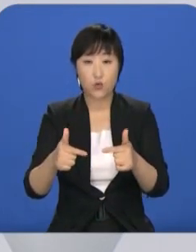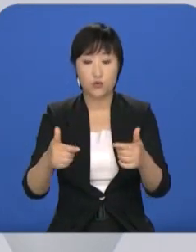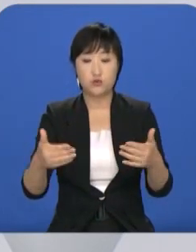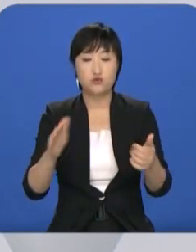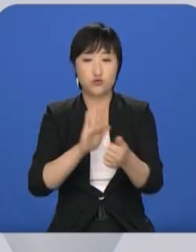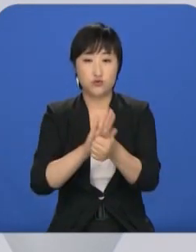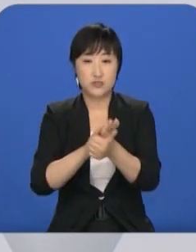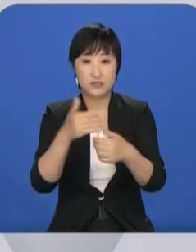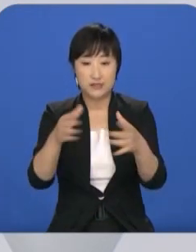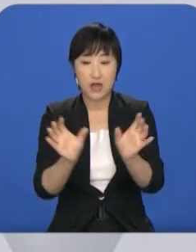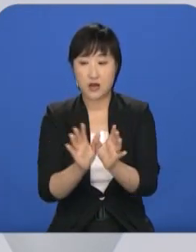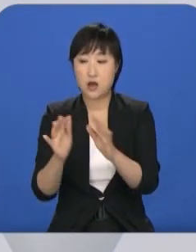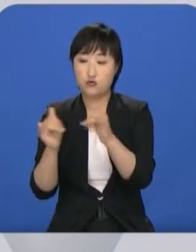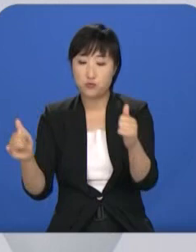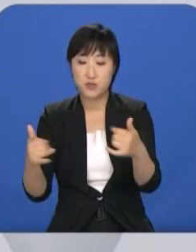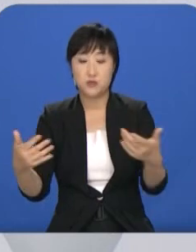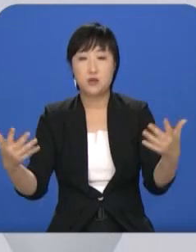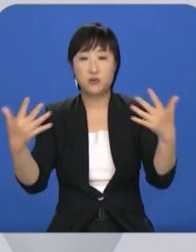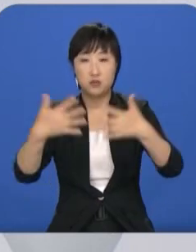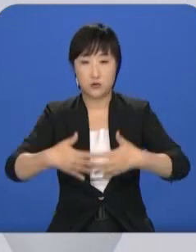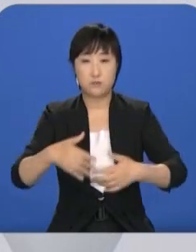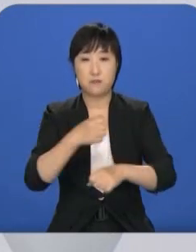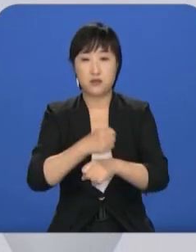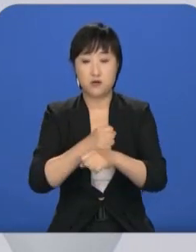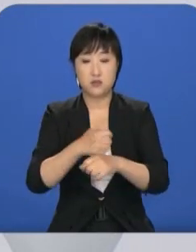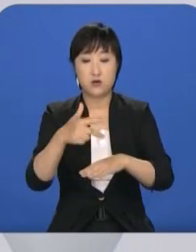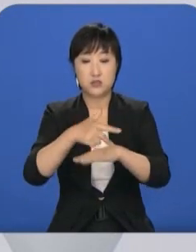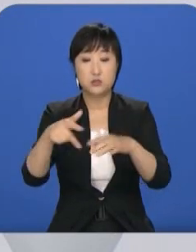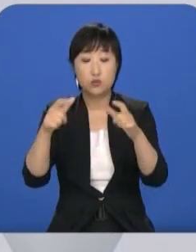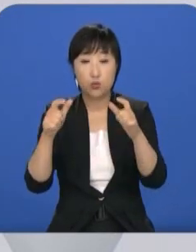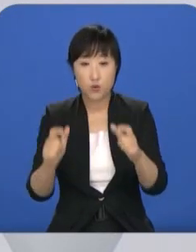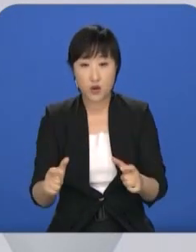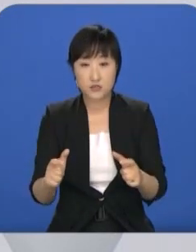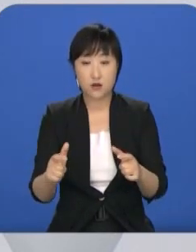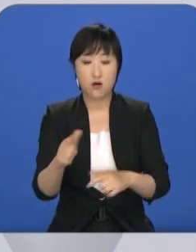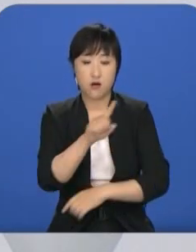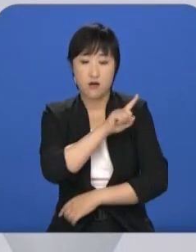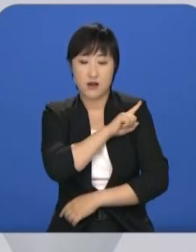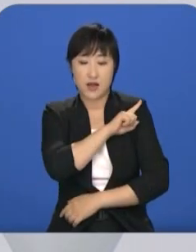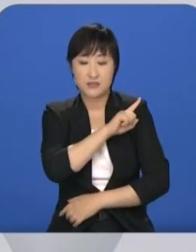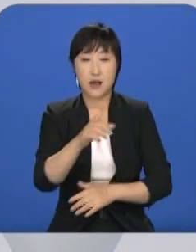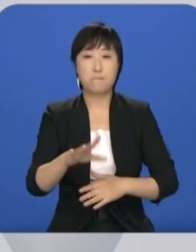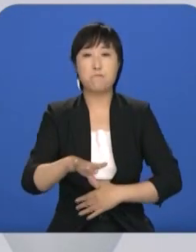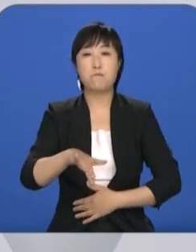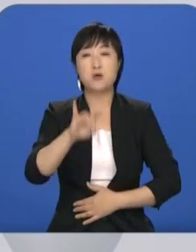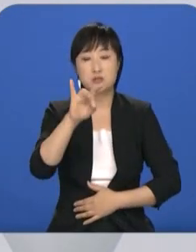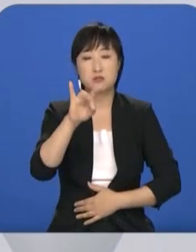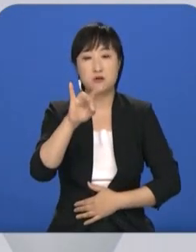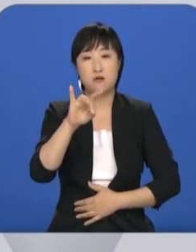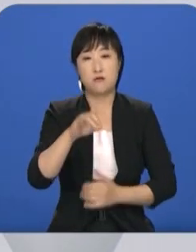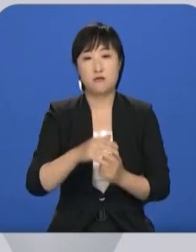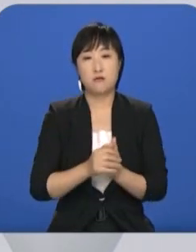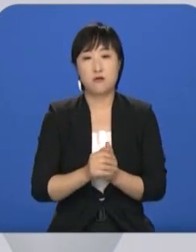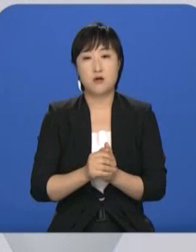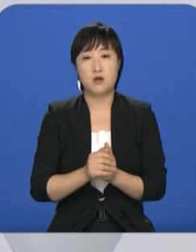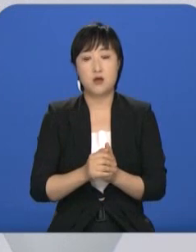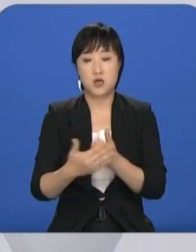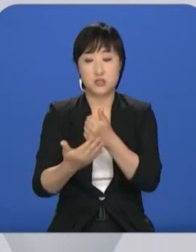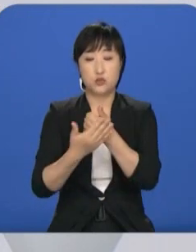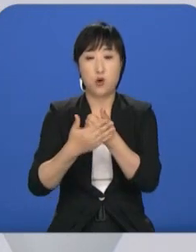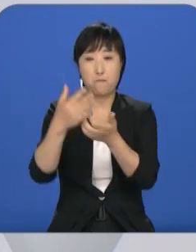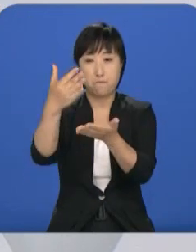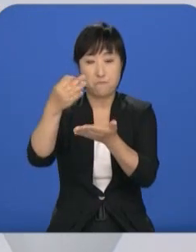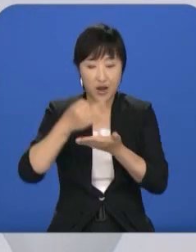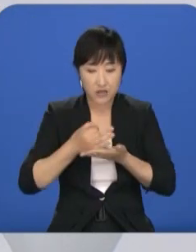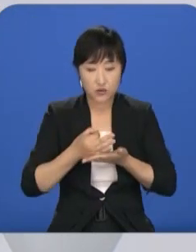추진단과 군민협의체를 구성해서 우리 진도군이 가장 우선순위로